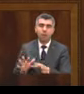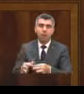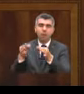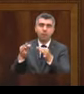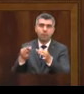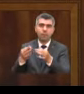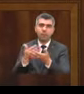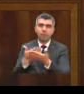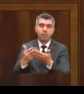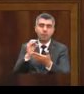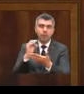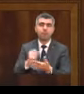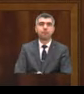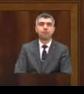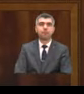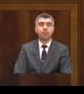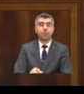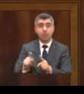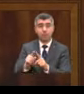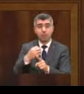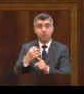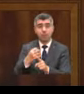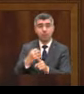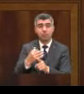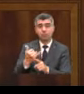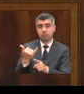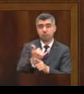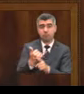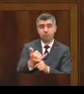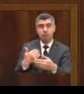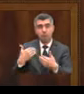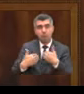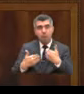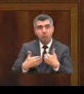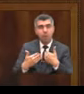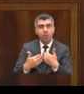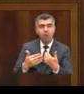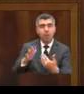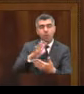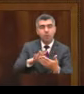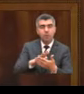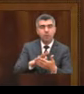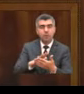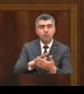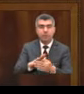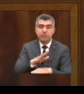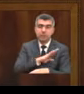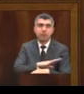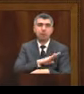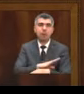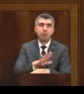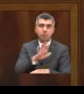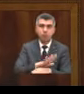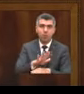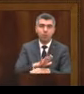لهذه الفئات المستضعفة، وخاصة الفئات اللي هي في وضعية إعاقة اللي كتعاني الأمرين، واللي